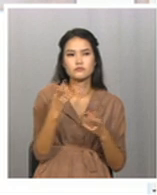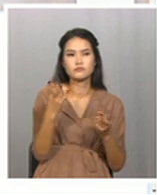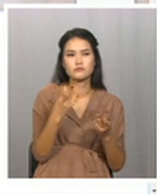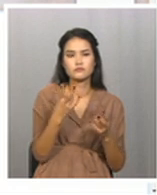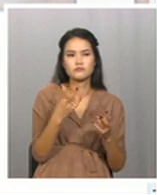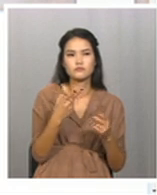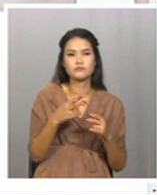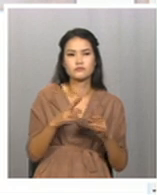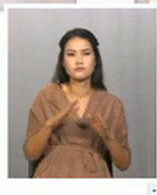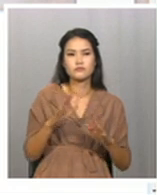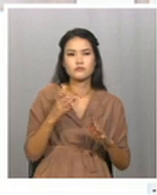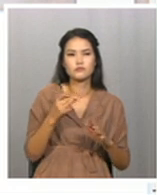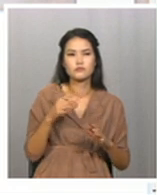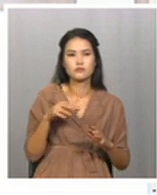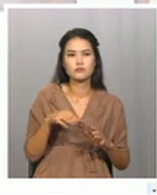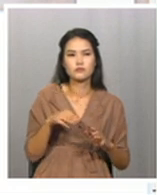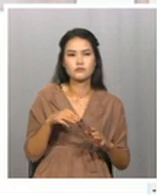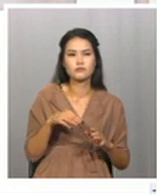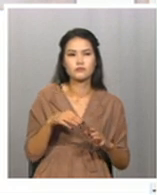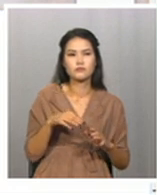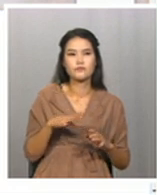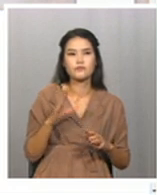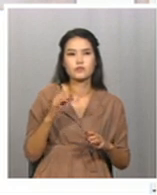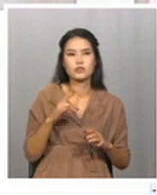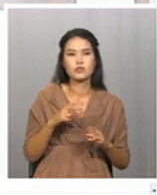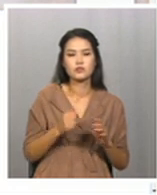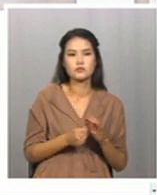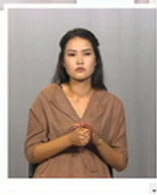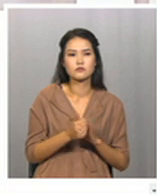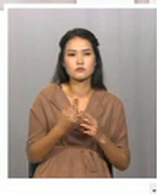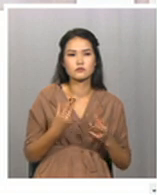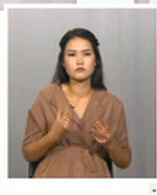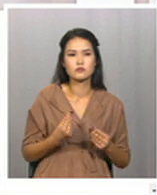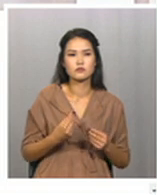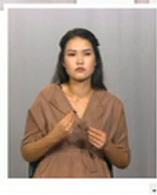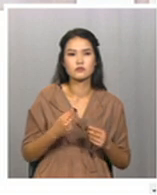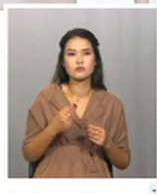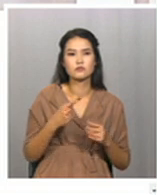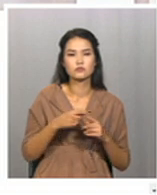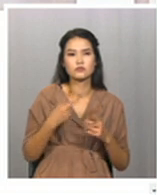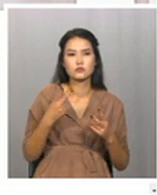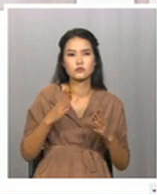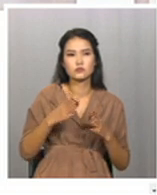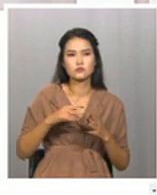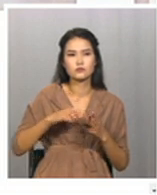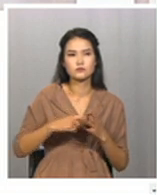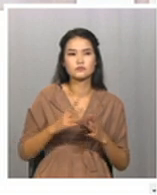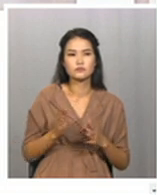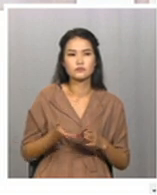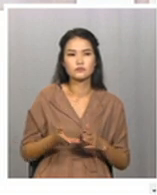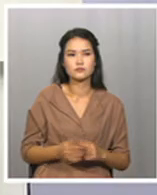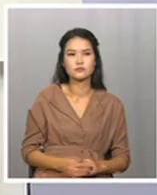біз сайтқа, яғни сайттың басты бетіне тиісті өзгертулерді жасай аламыз.